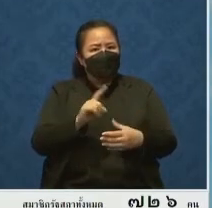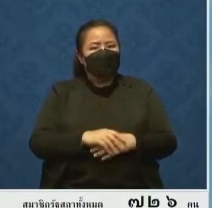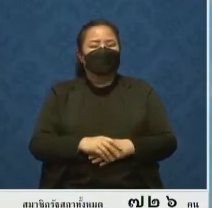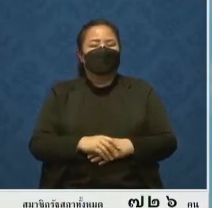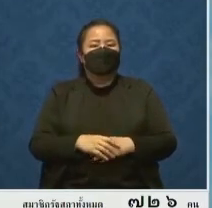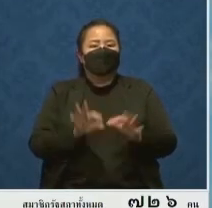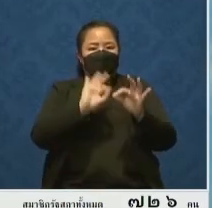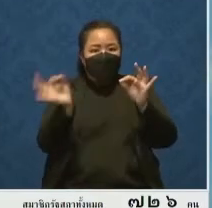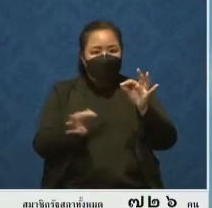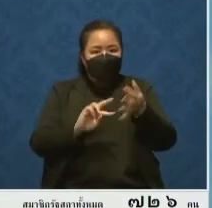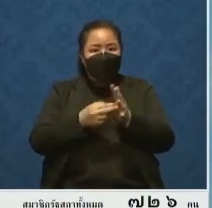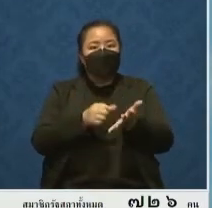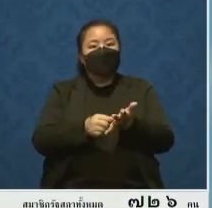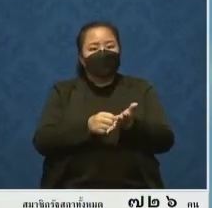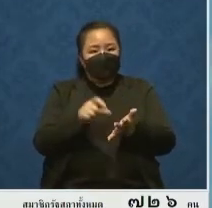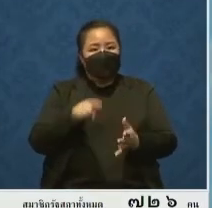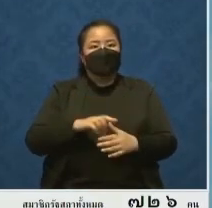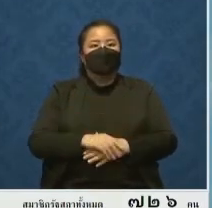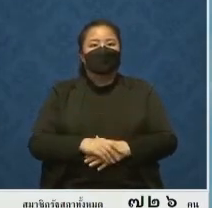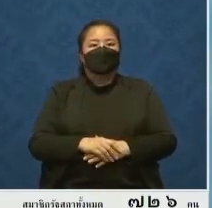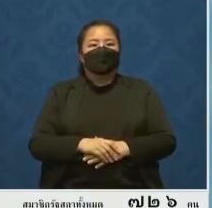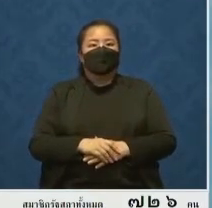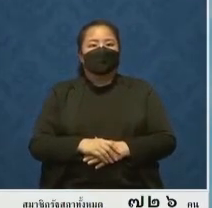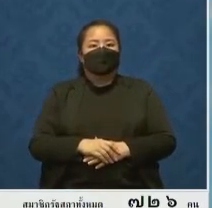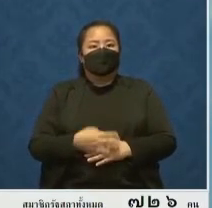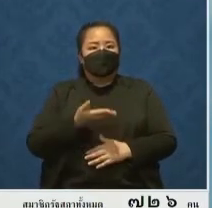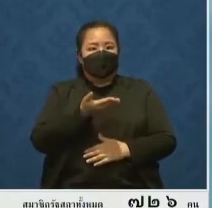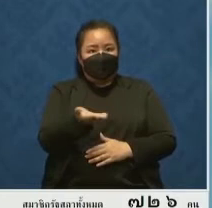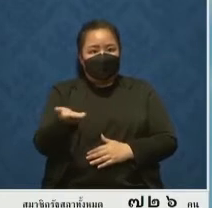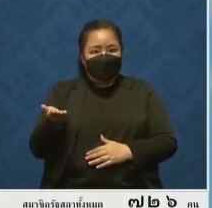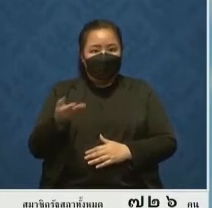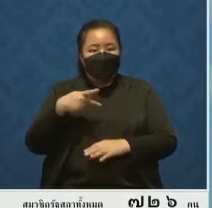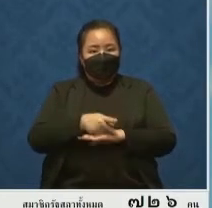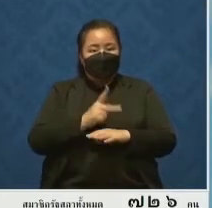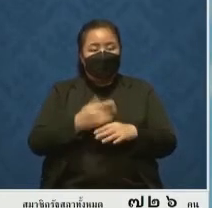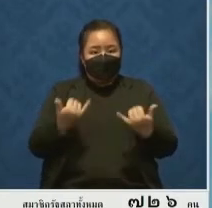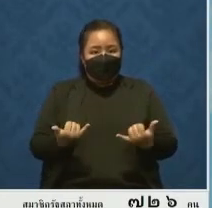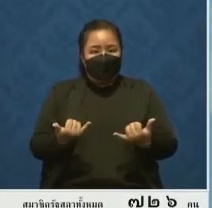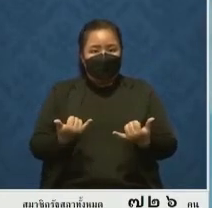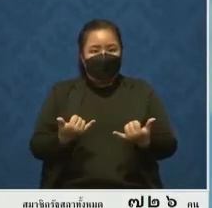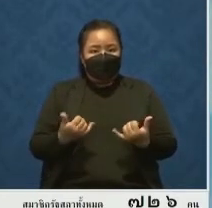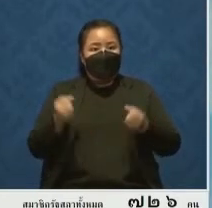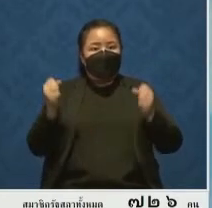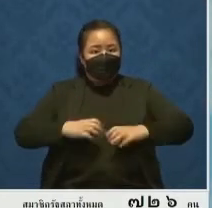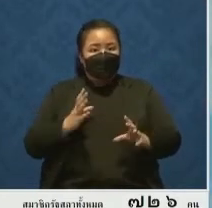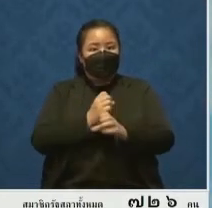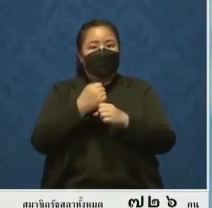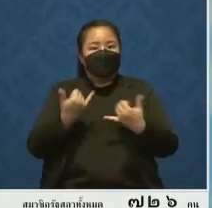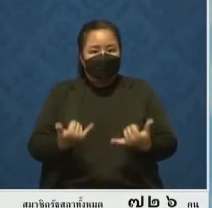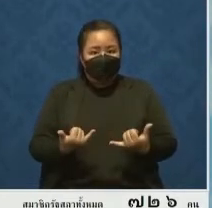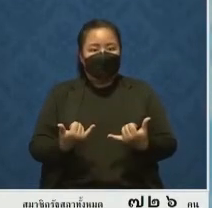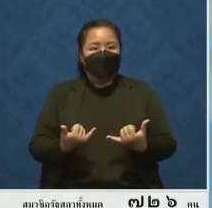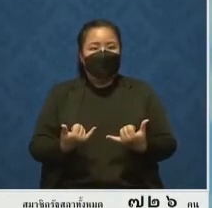จึงต้องขอความกรุณาท่านประธานว่าในส่วนของการลงมติในส่วนครั้งหลังเนี่ยนะครับอย่างน้อยต้องแบ่งเป็น2กลุ่